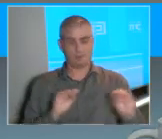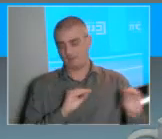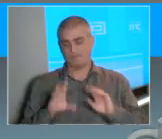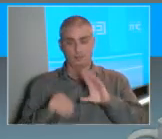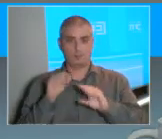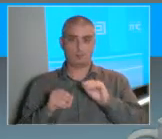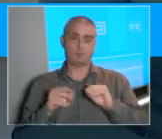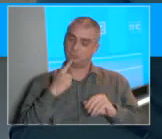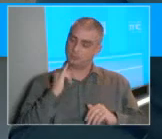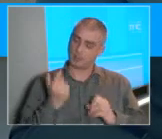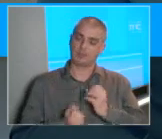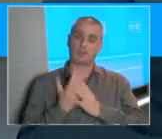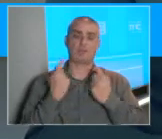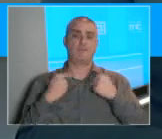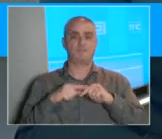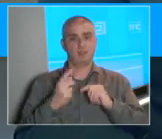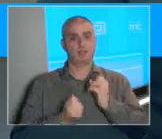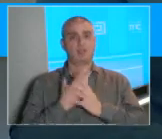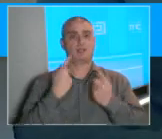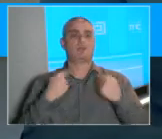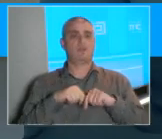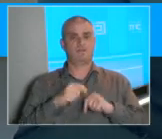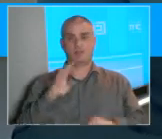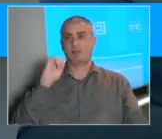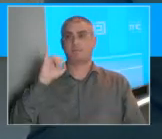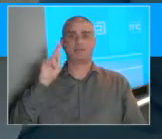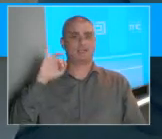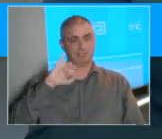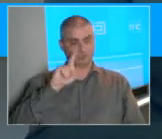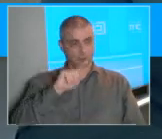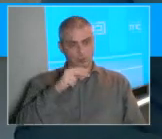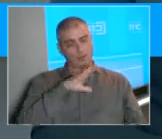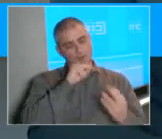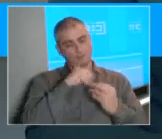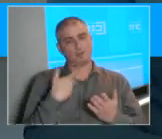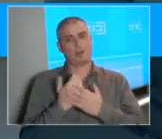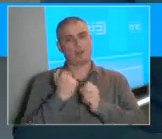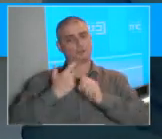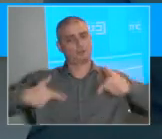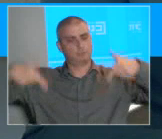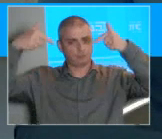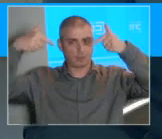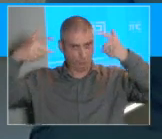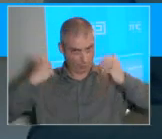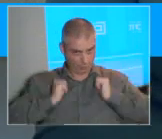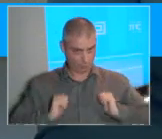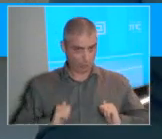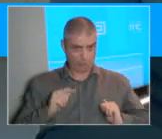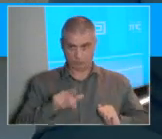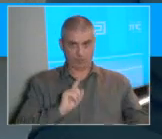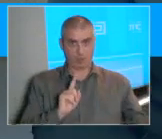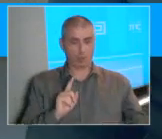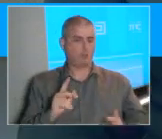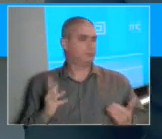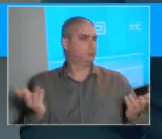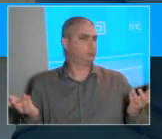מערכות בחירות, כן קמה ועדה, הקמתם ועדה, מיקי זוהר, ודנתם בהצבת מצלמות. אז זה היה נוח, עכשיו זה לא